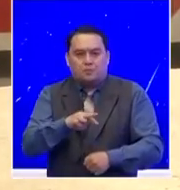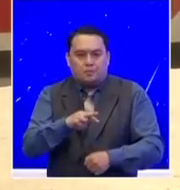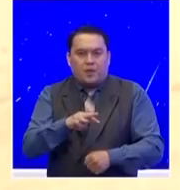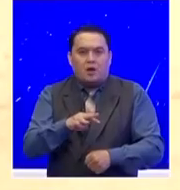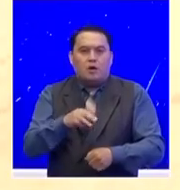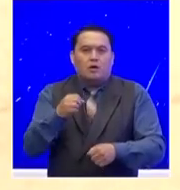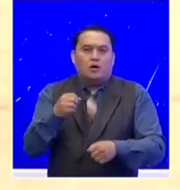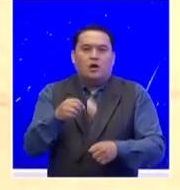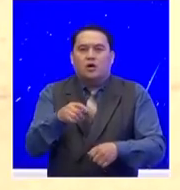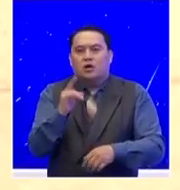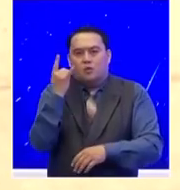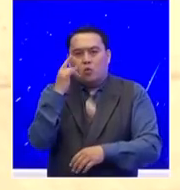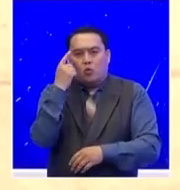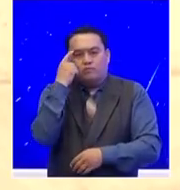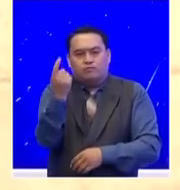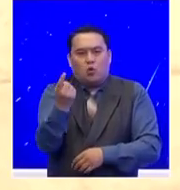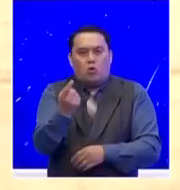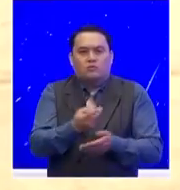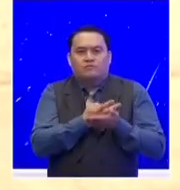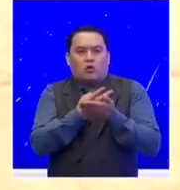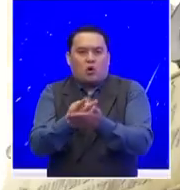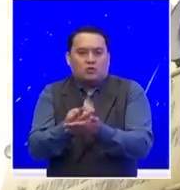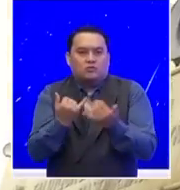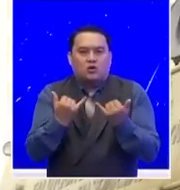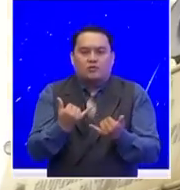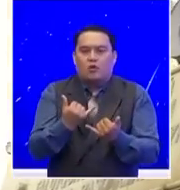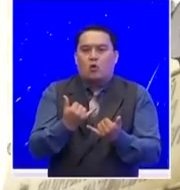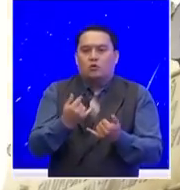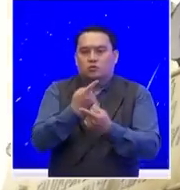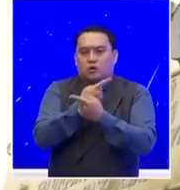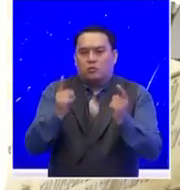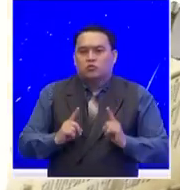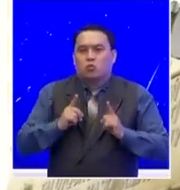полученных побоев ребенок впал в кому и был госпитализирован. Сообщение об этом